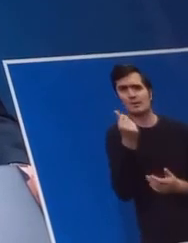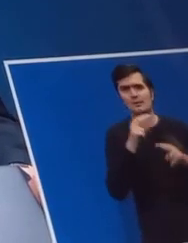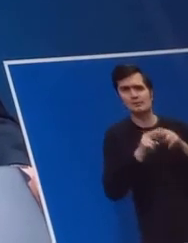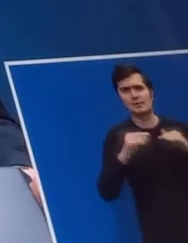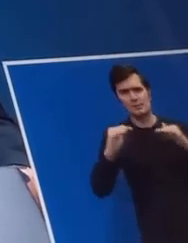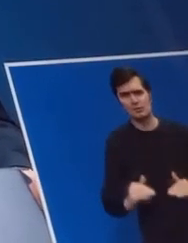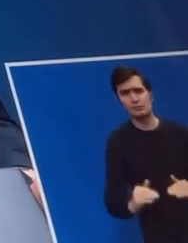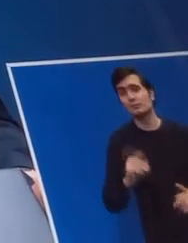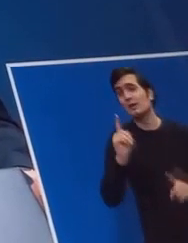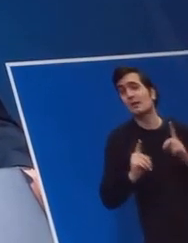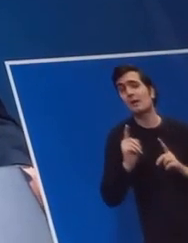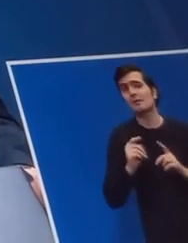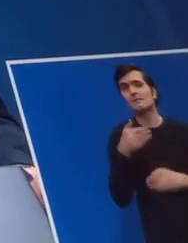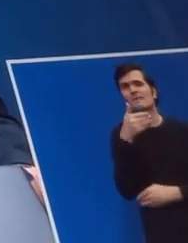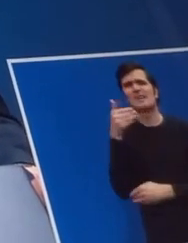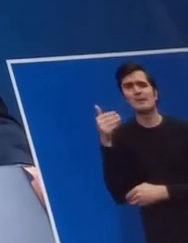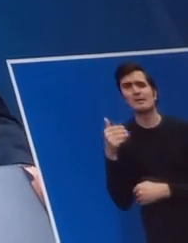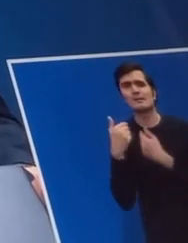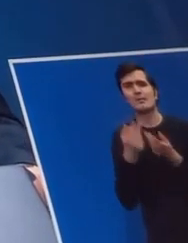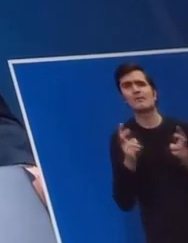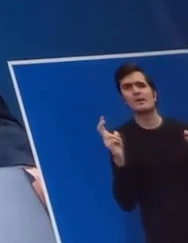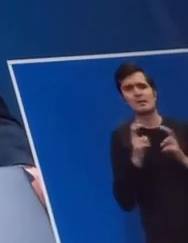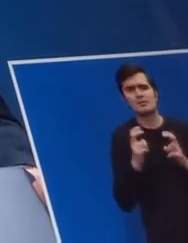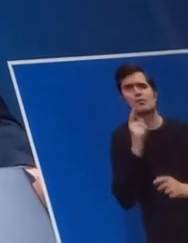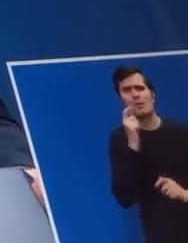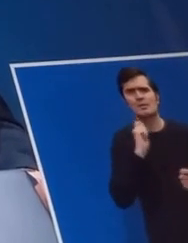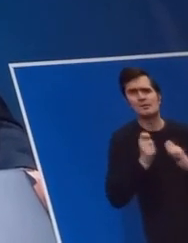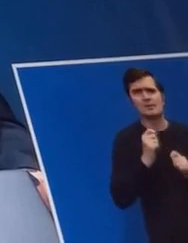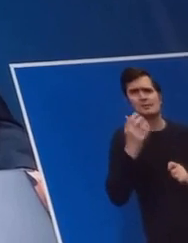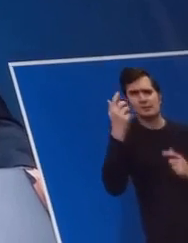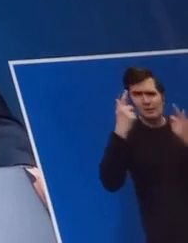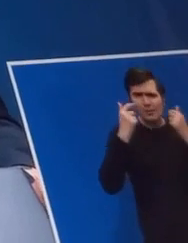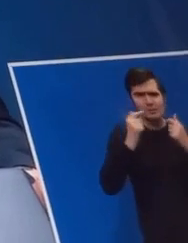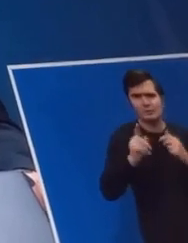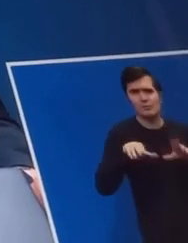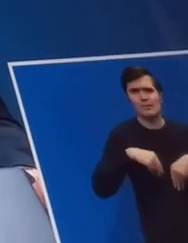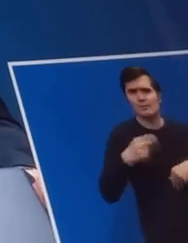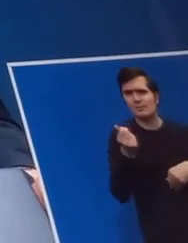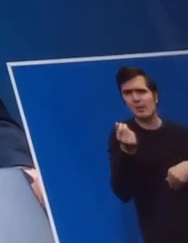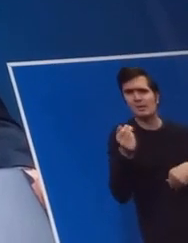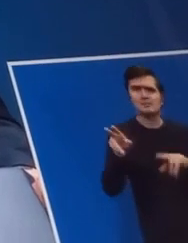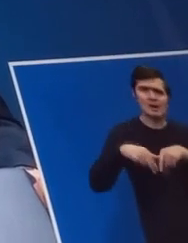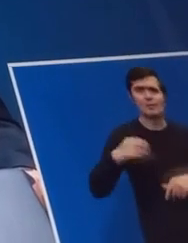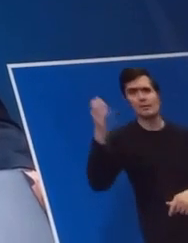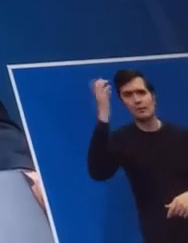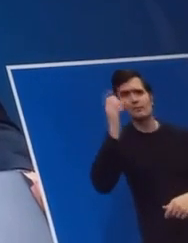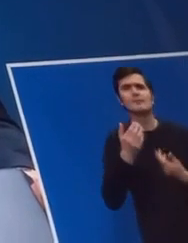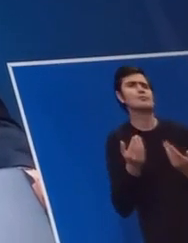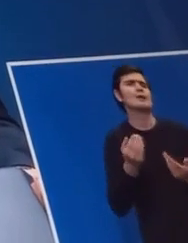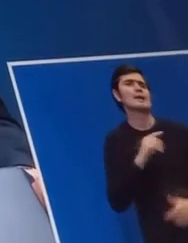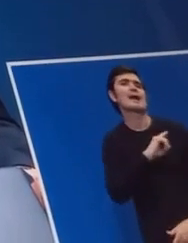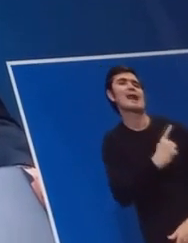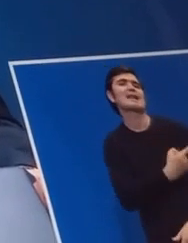în condițiile în care furnizori de energie, oameni din piață se plâng că nu primesc banii înapoi de la guvern, ce garanții le oferiți